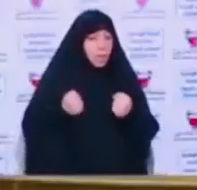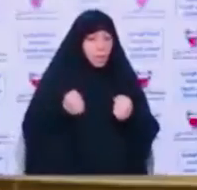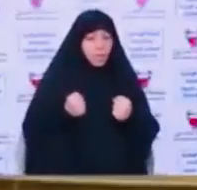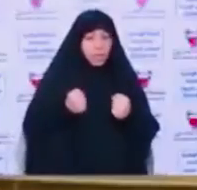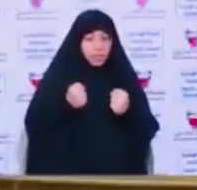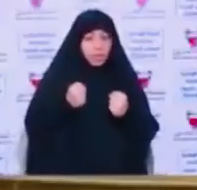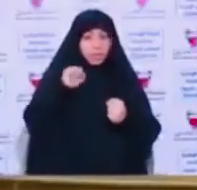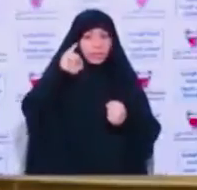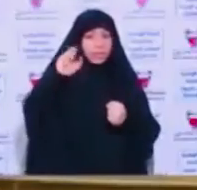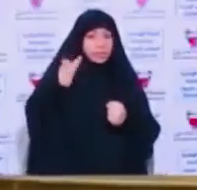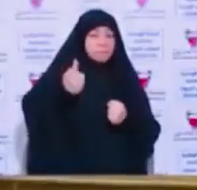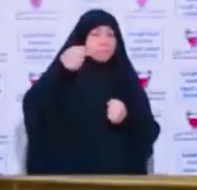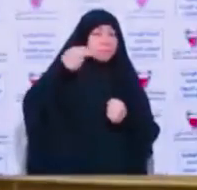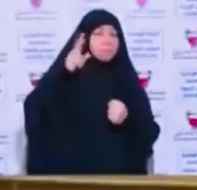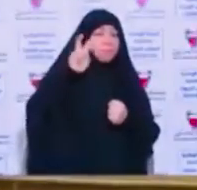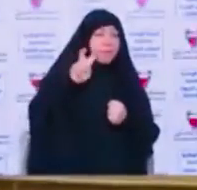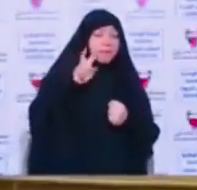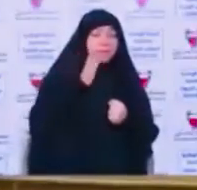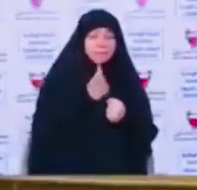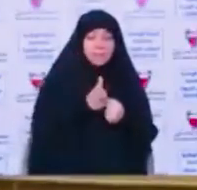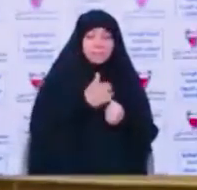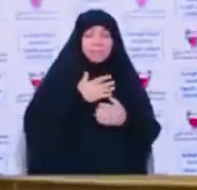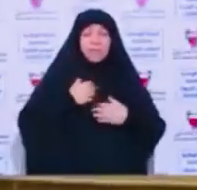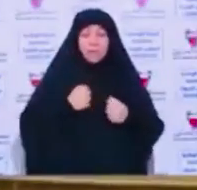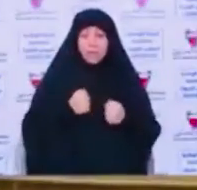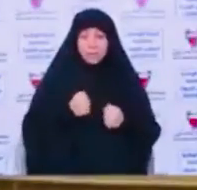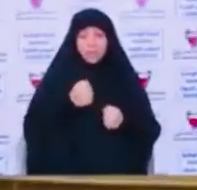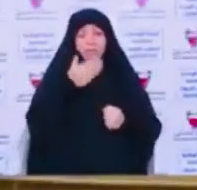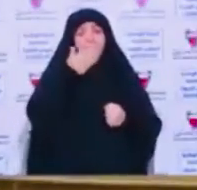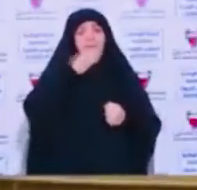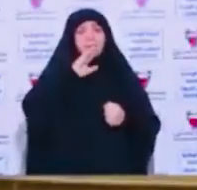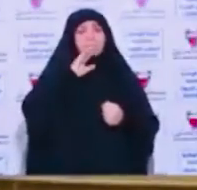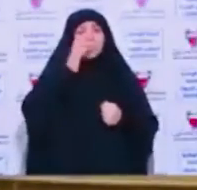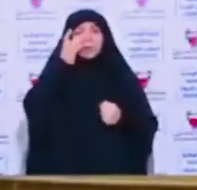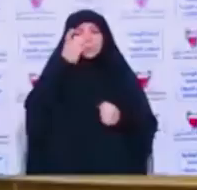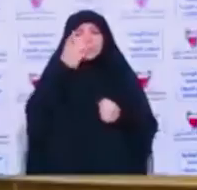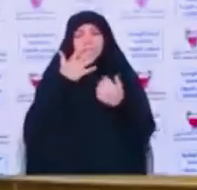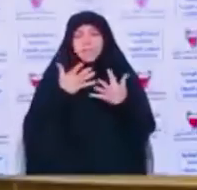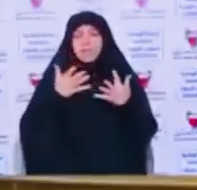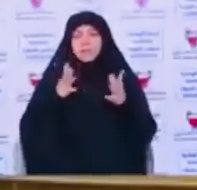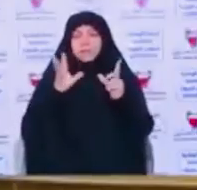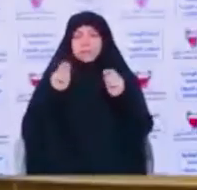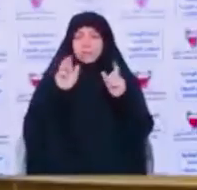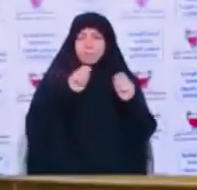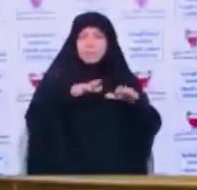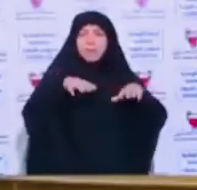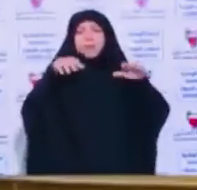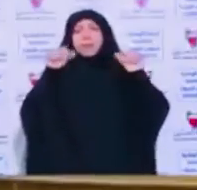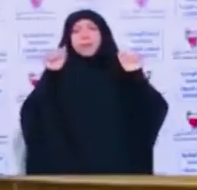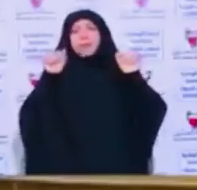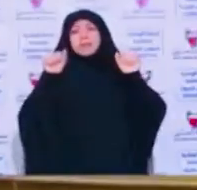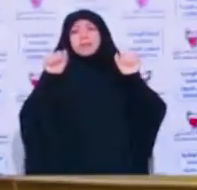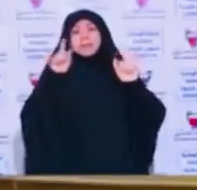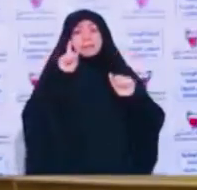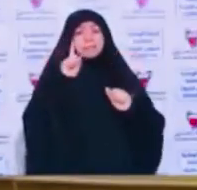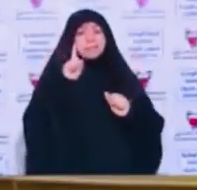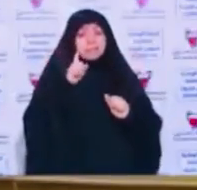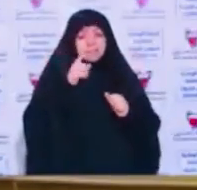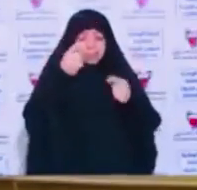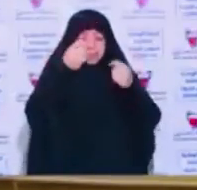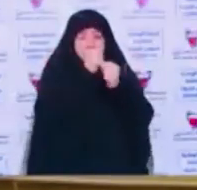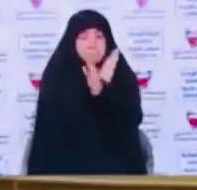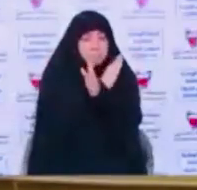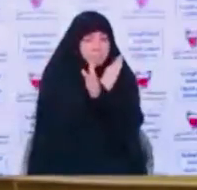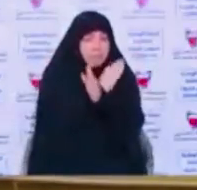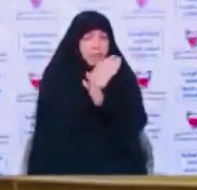السن أو كان أشخاص عندهم أمراض مزمنة، يعني انتشار الفيروس أو يأخذ الفيروس كنوع من الأدفانتج،